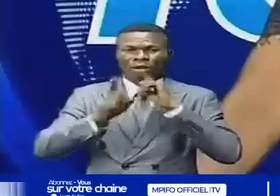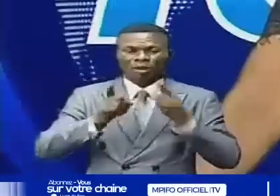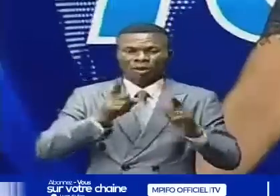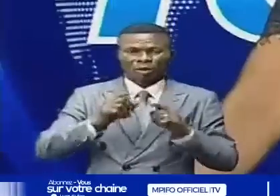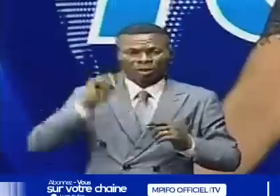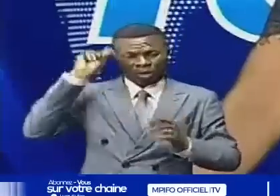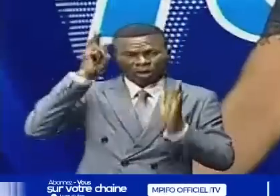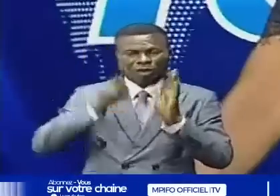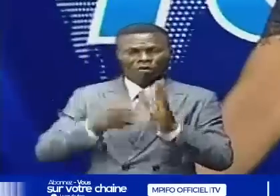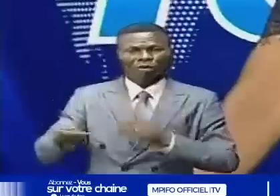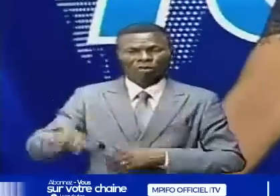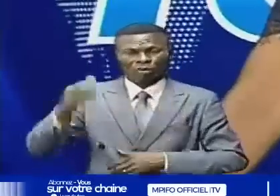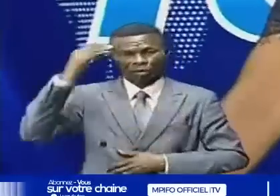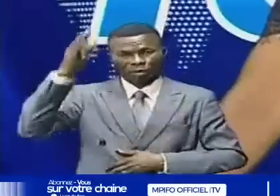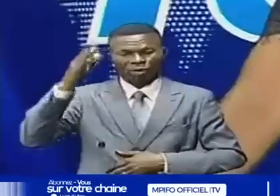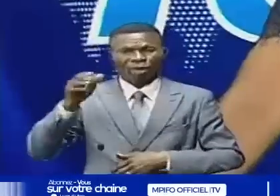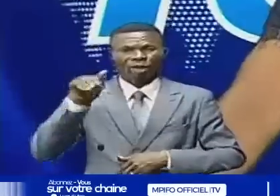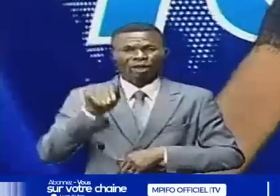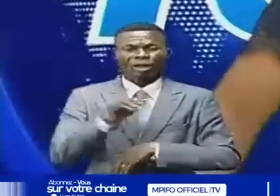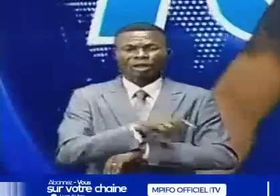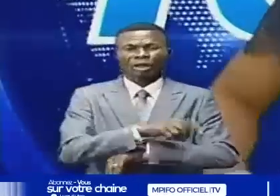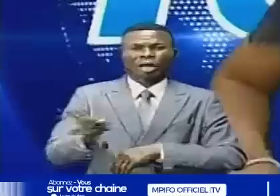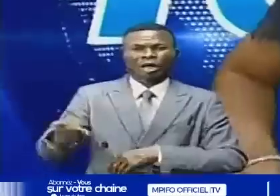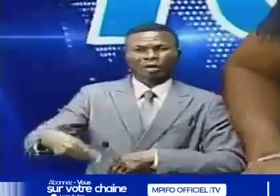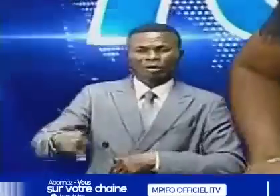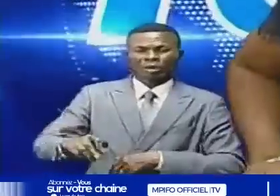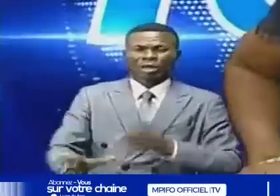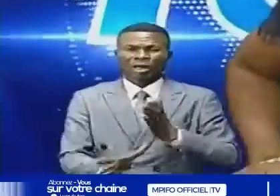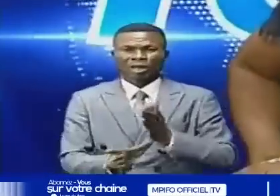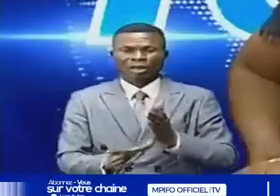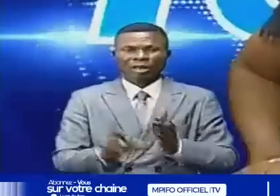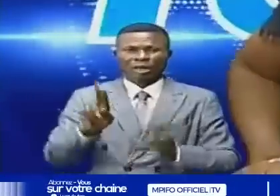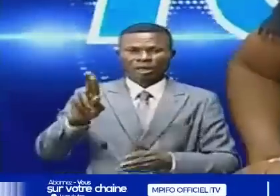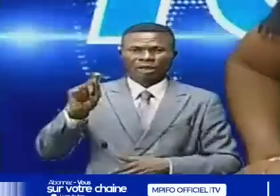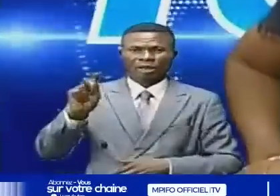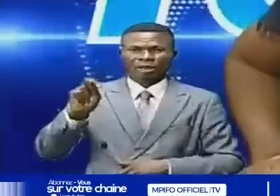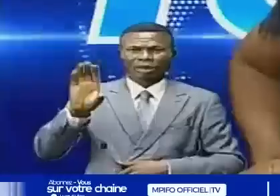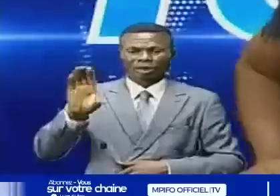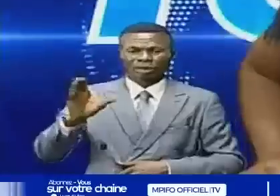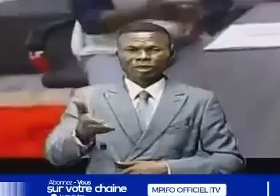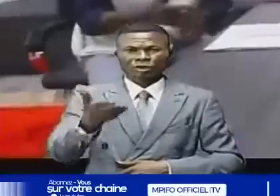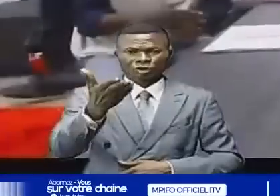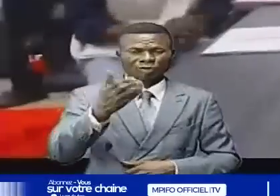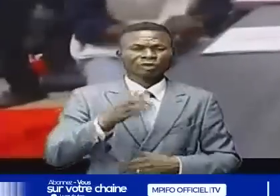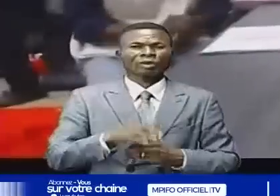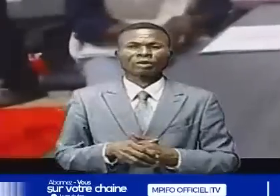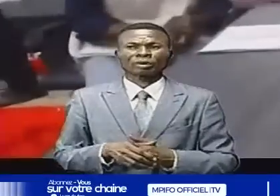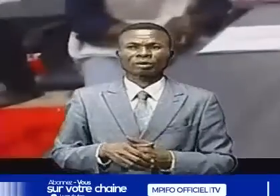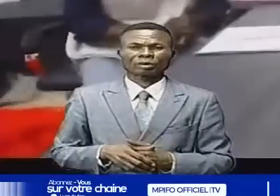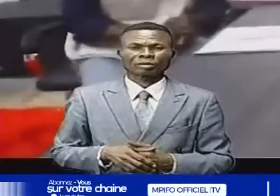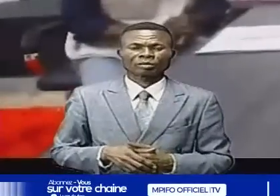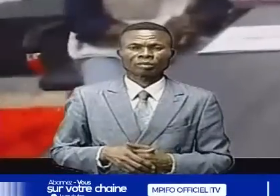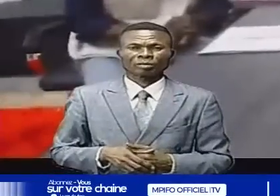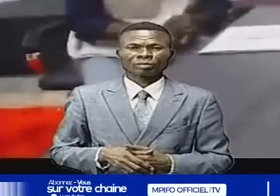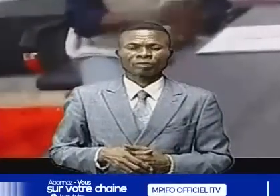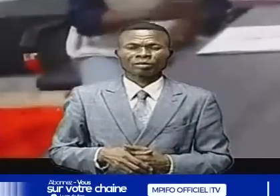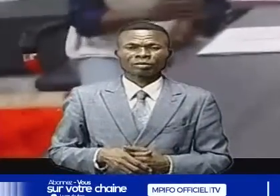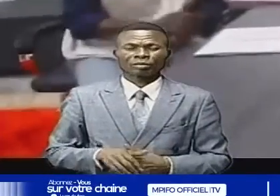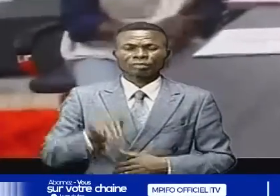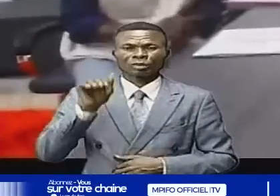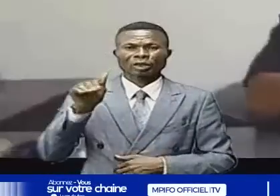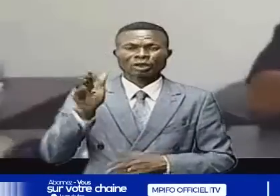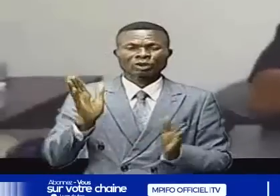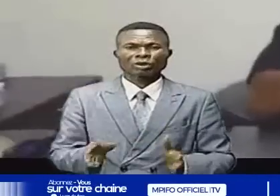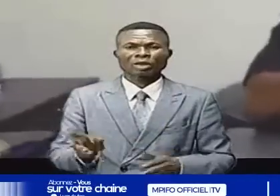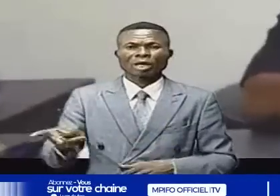gouverneurs de cette province et les directeurs provinciaux AI de la RTNC. Suivez. Pour de cet tête-à-tête, le directeur provincial